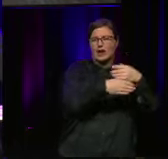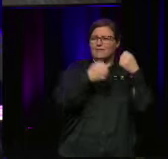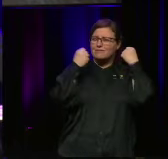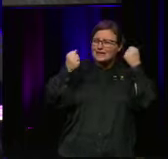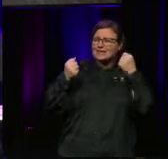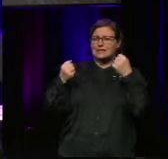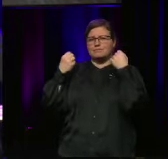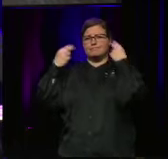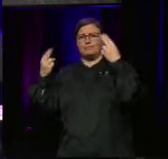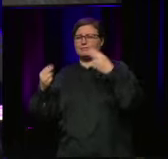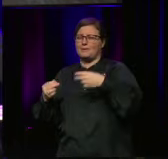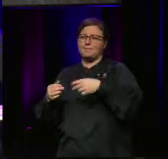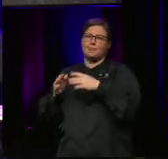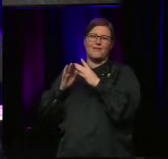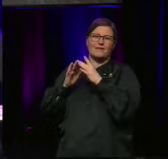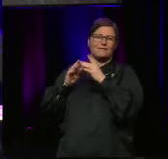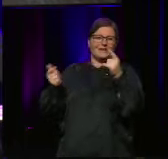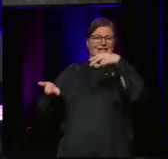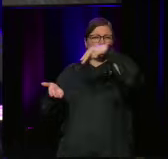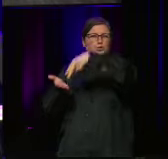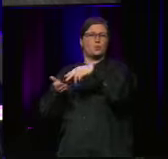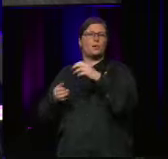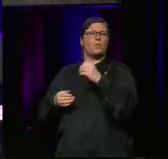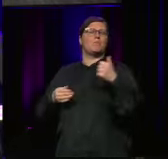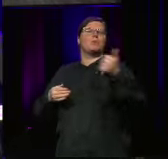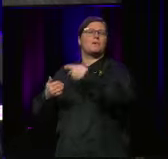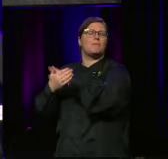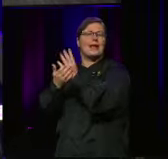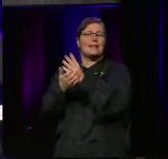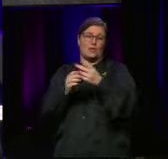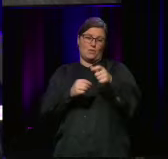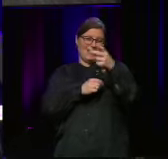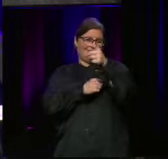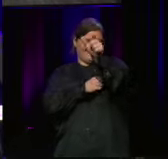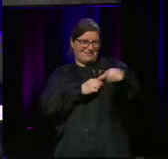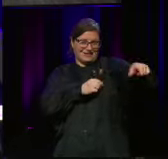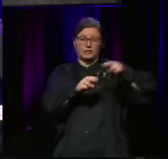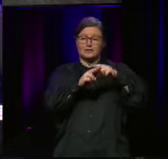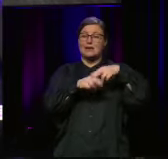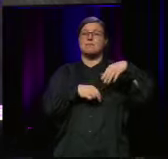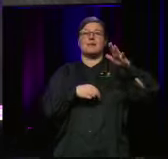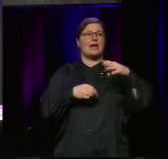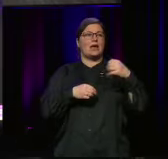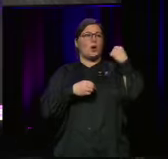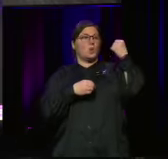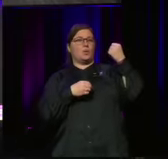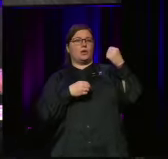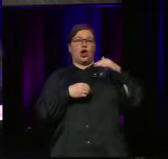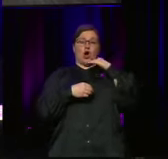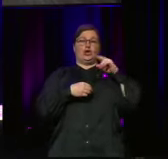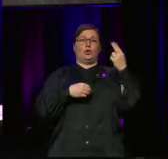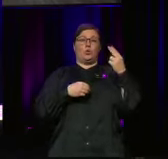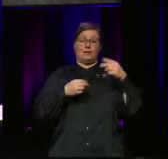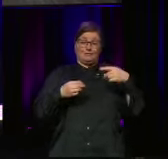Och även fristående opinionsbildare som idag upplever allt högre utsträckning hot och hat som